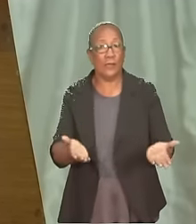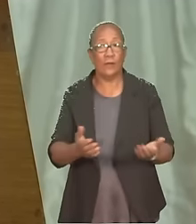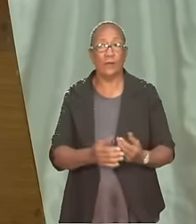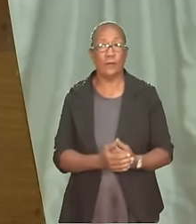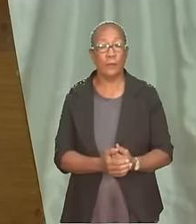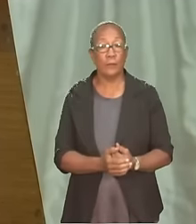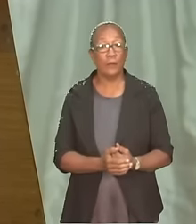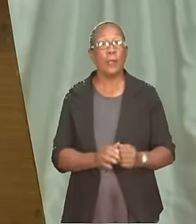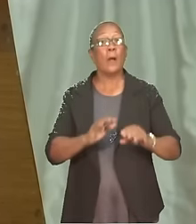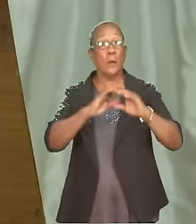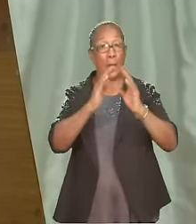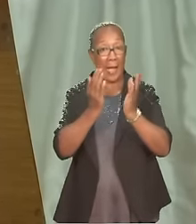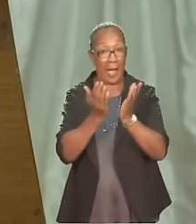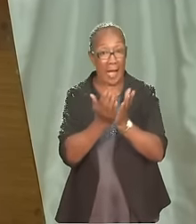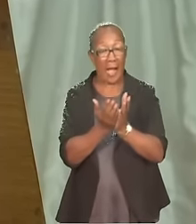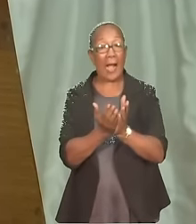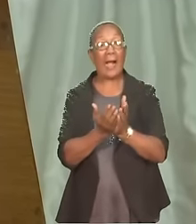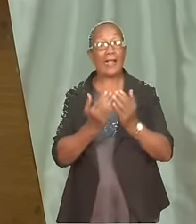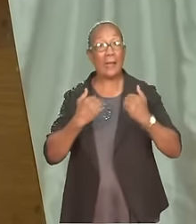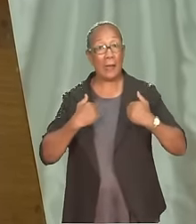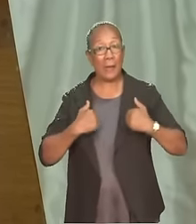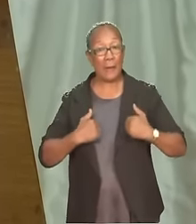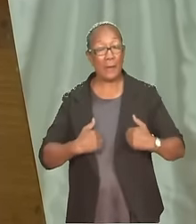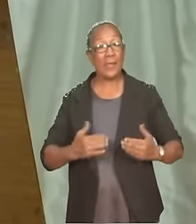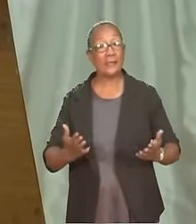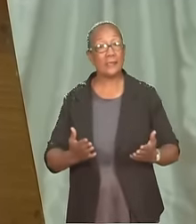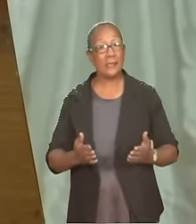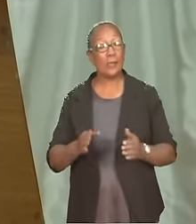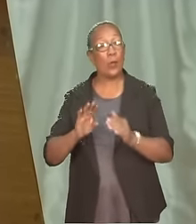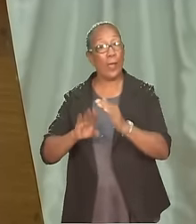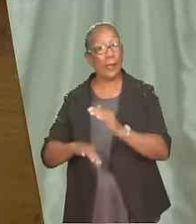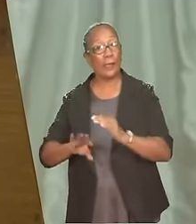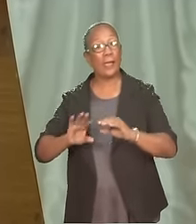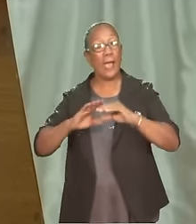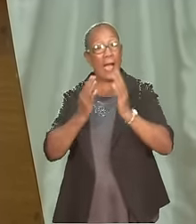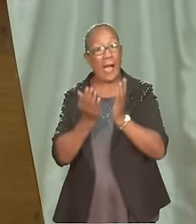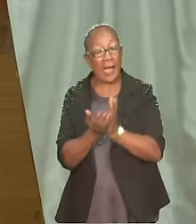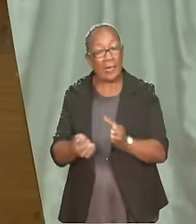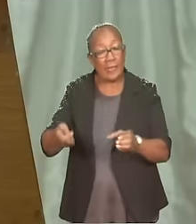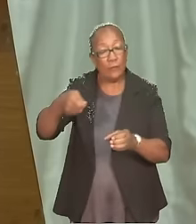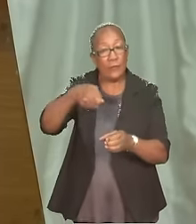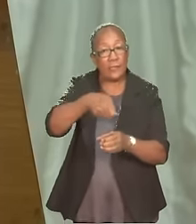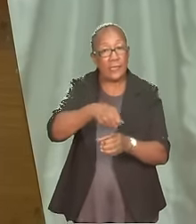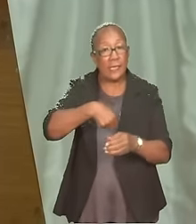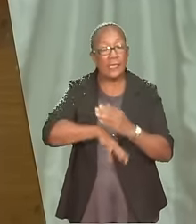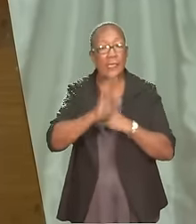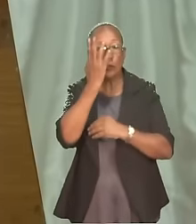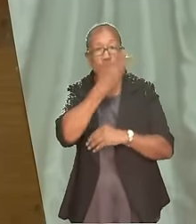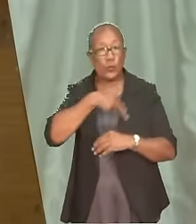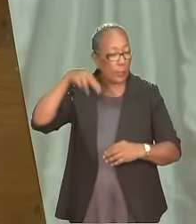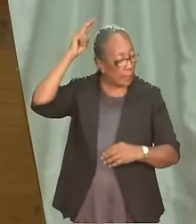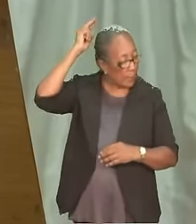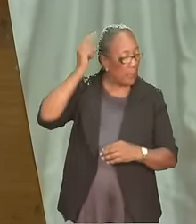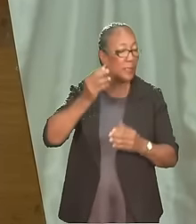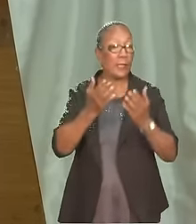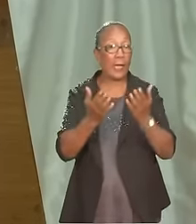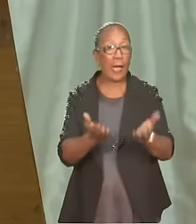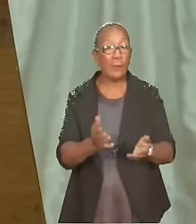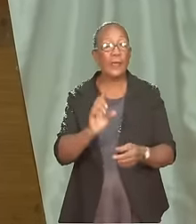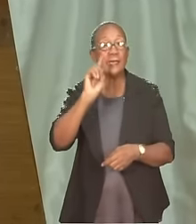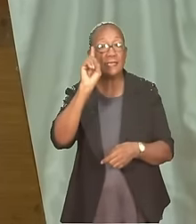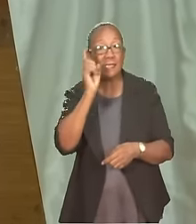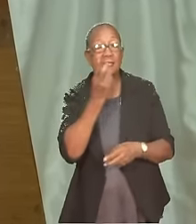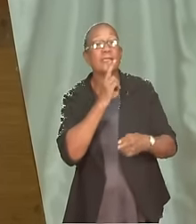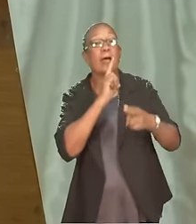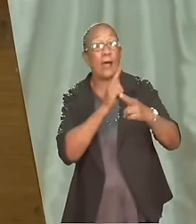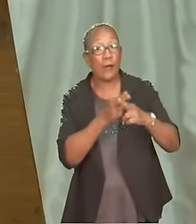Maar al die personen die afgevloeid worden, dat is besluit van de regering. Elke investeerder die in Suriname zich aanmeldt, is eerste afspraak.